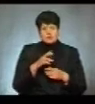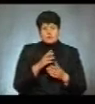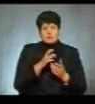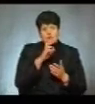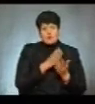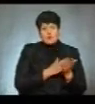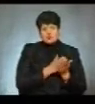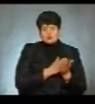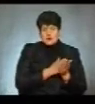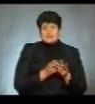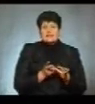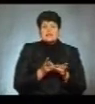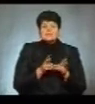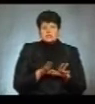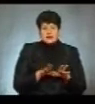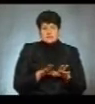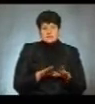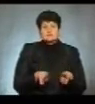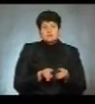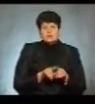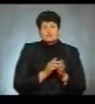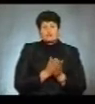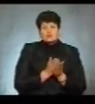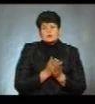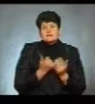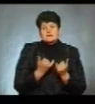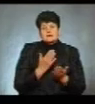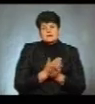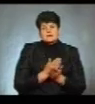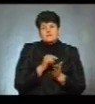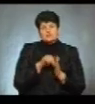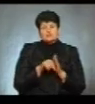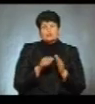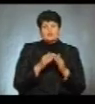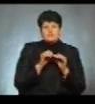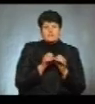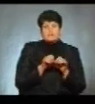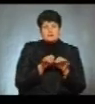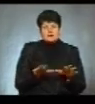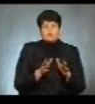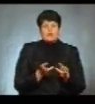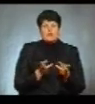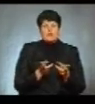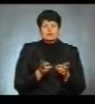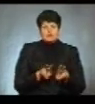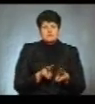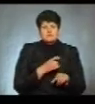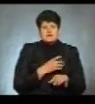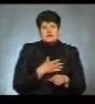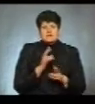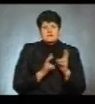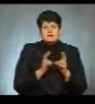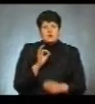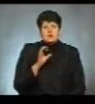послугах, лишається по замовченню та сама послуга, що зараз, тобто внутрішні будинкові мережі, лишаються обслуговування приватних підприємств чи